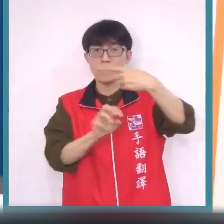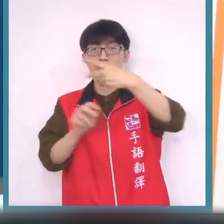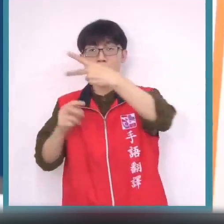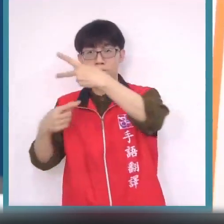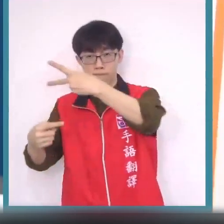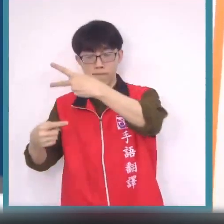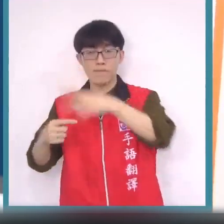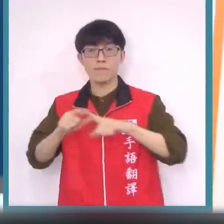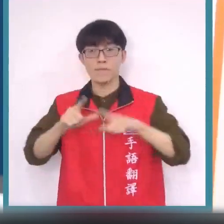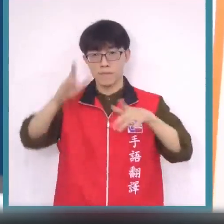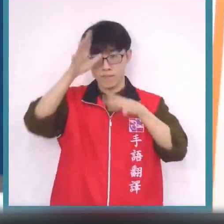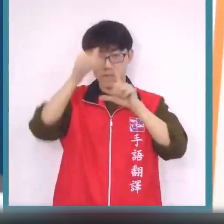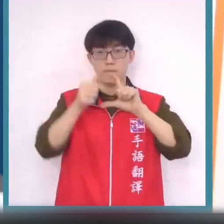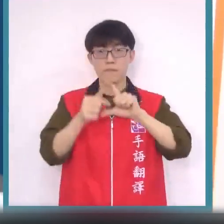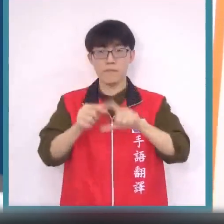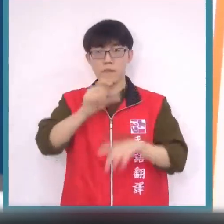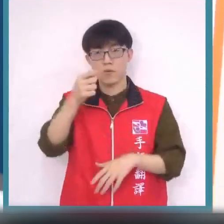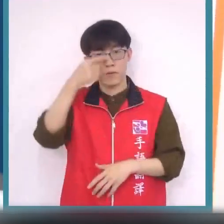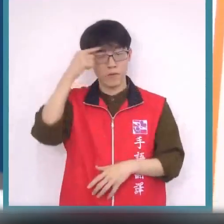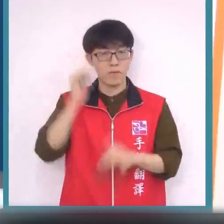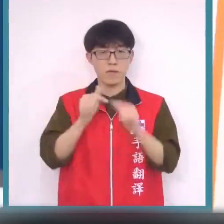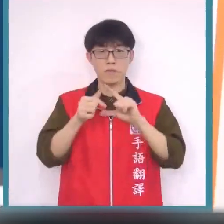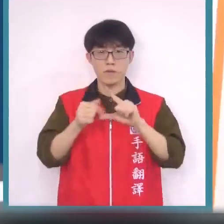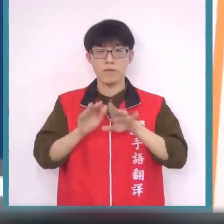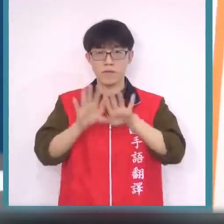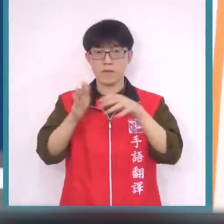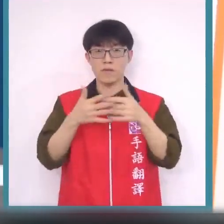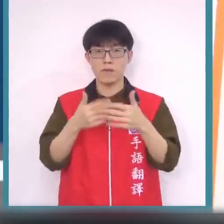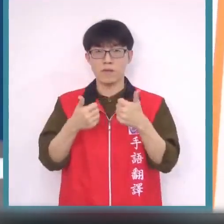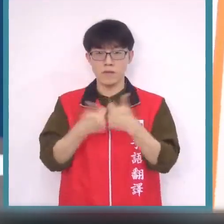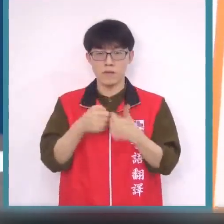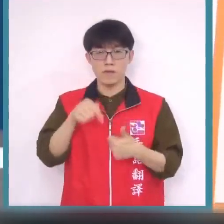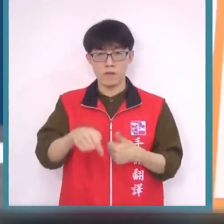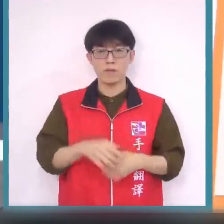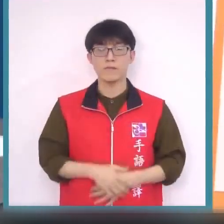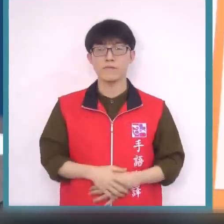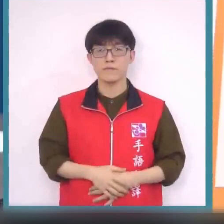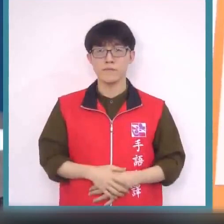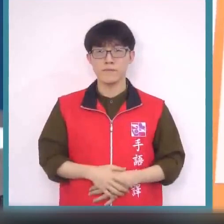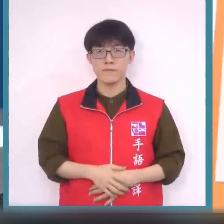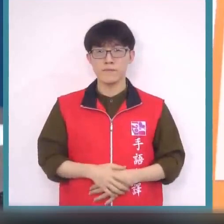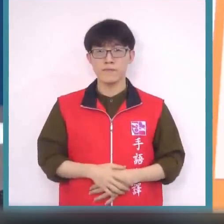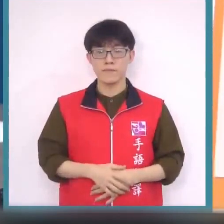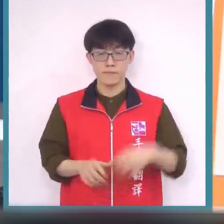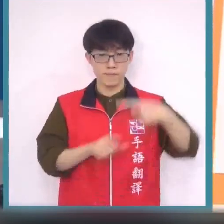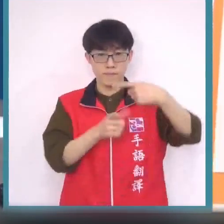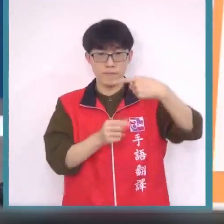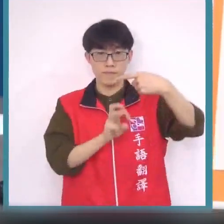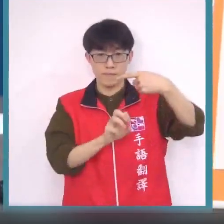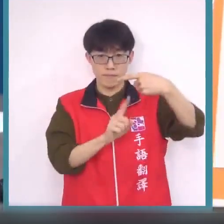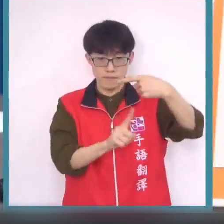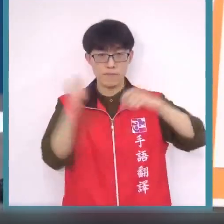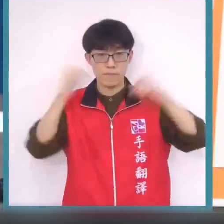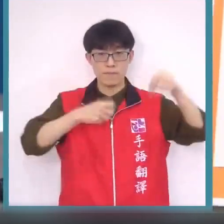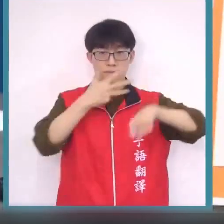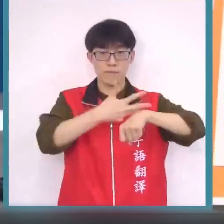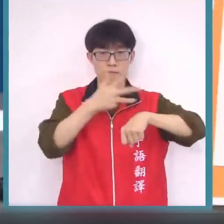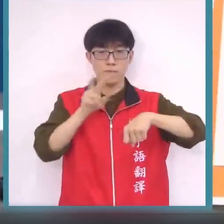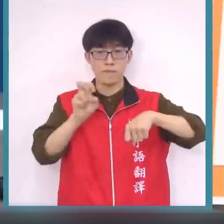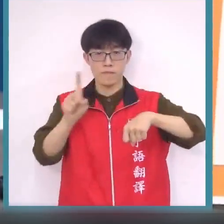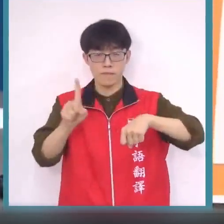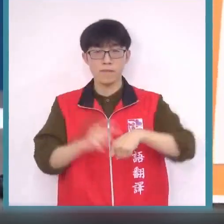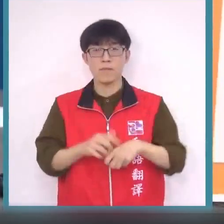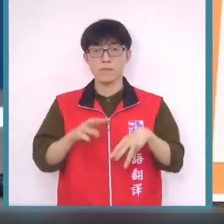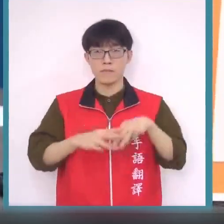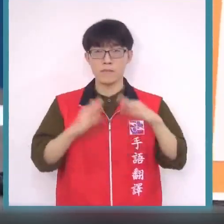1月30号跟2月1号，大溪区月梅社区发展协会大溪区月湖路56号。1月31号的早上8点21分，